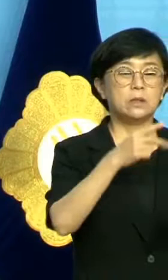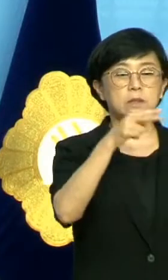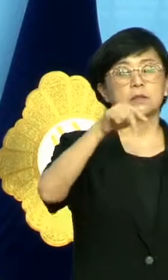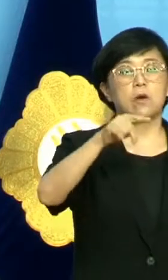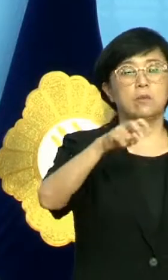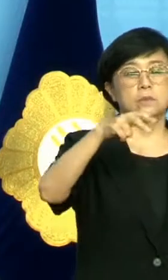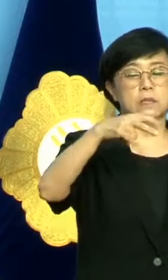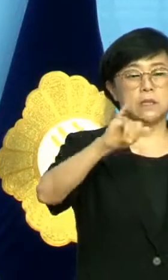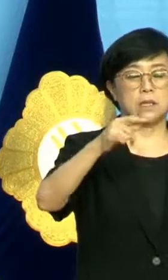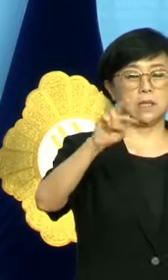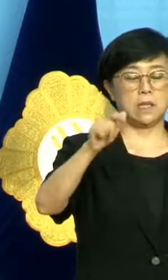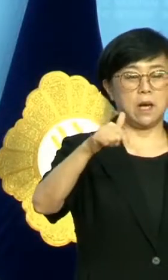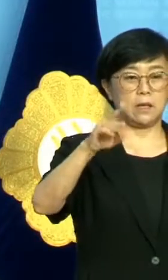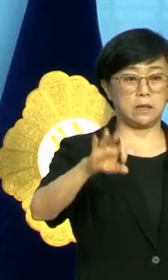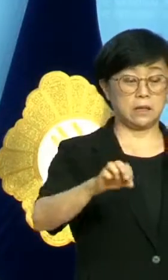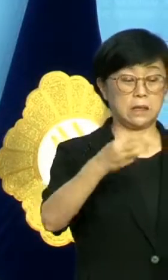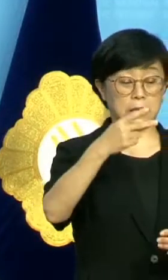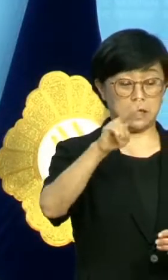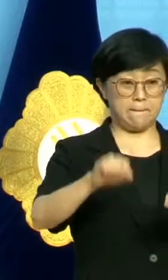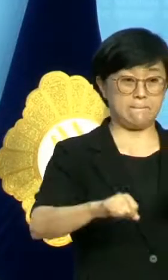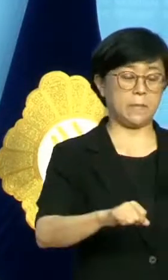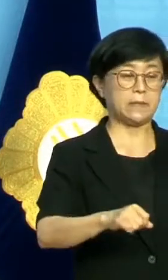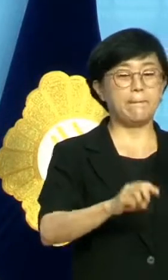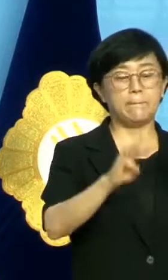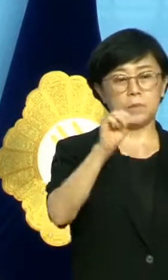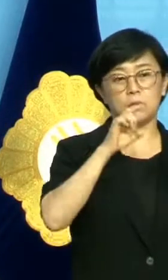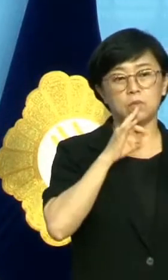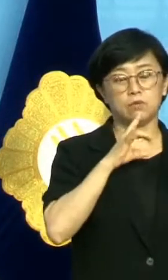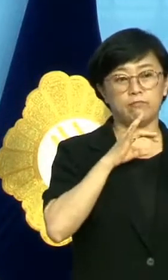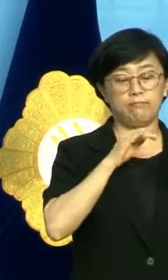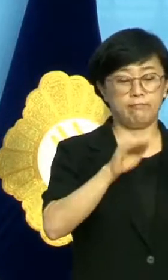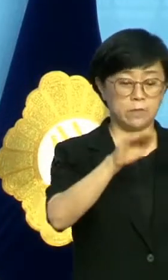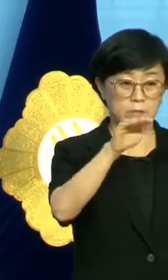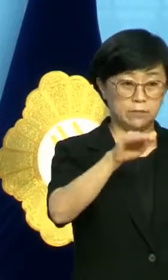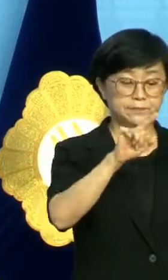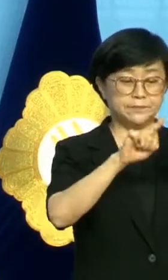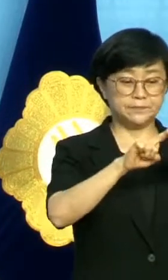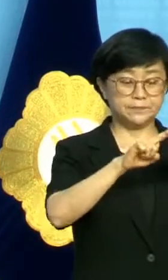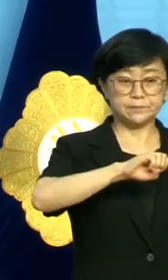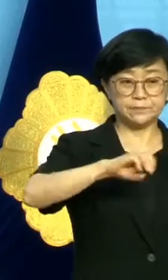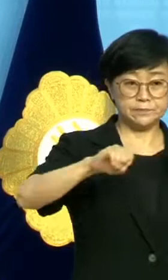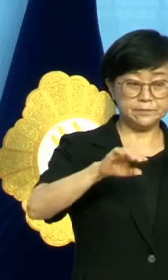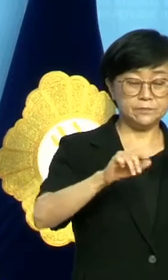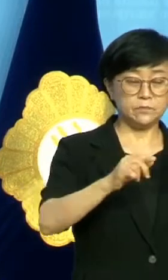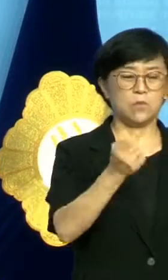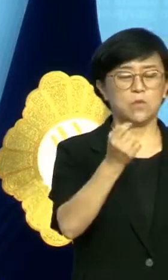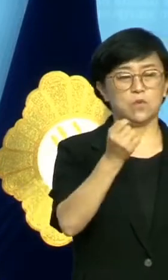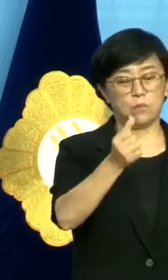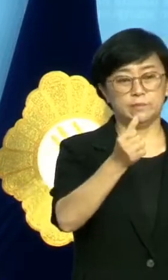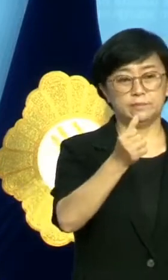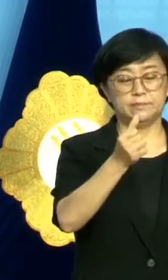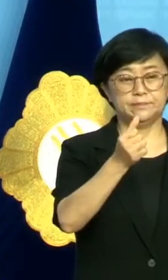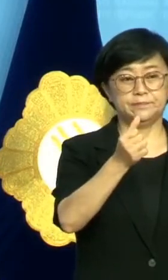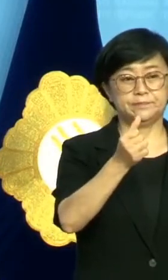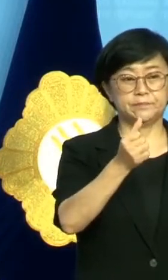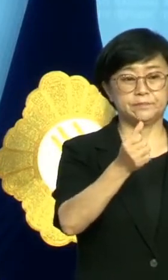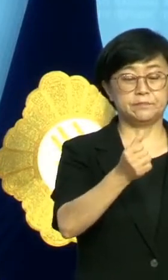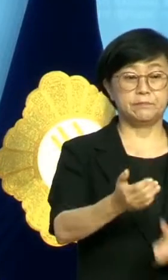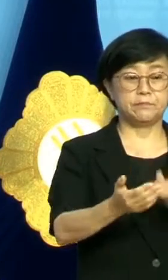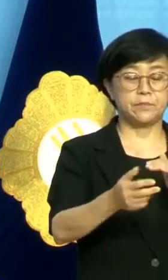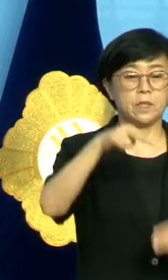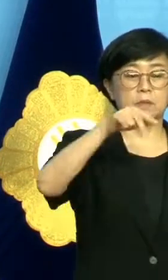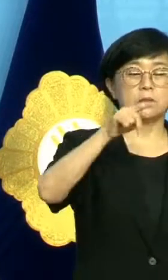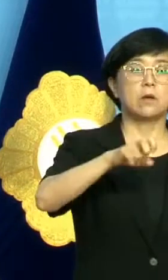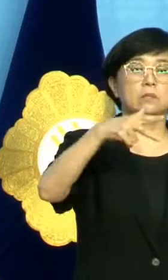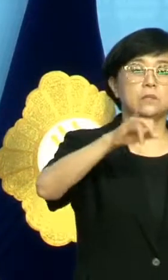되지 않았습니다 그리고 대부분 에덴 들이 홍수조절 용량이 크지 않았습니다 섬진강 땜에